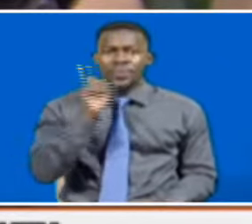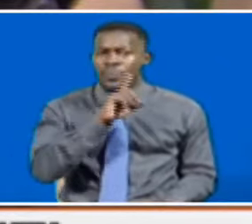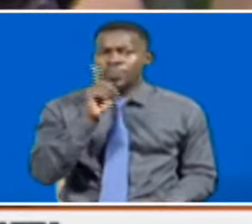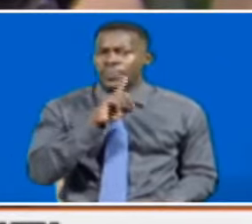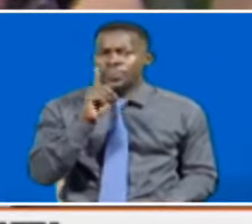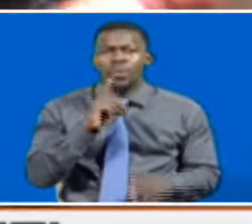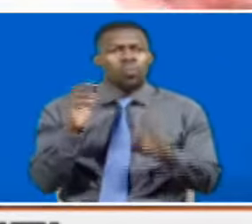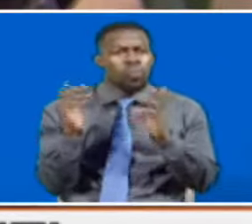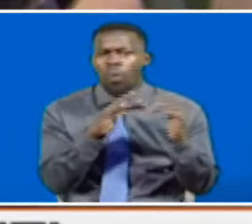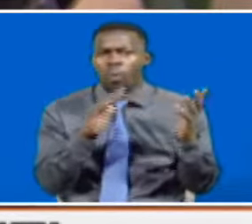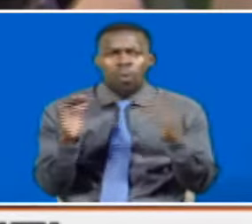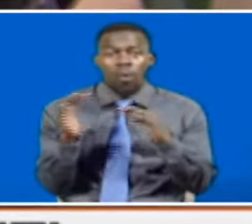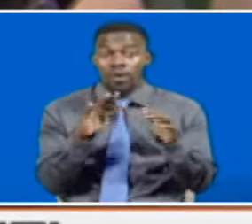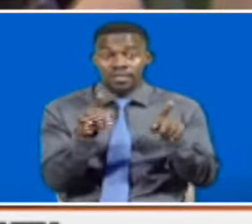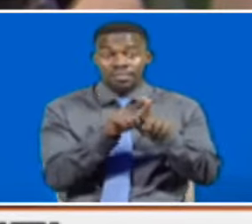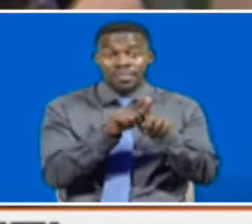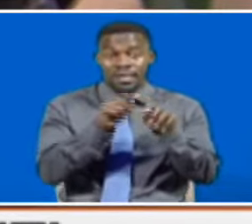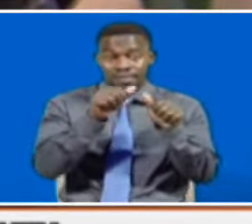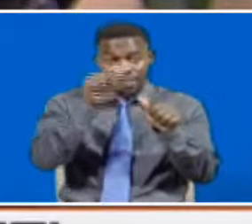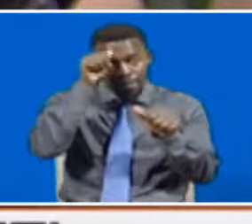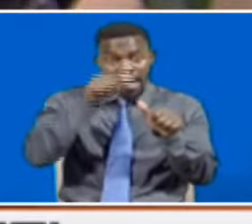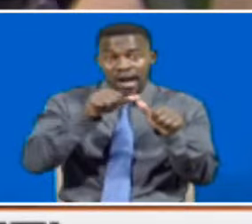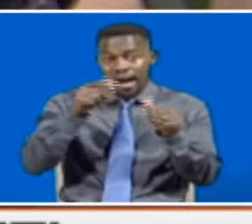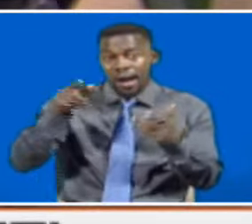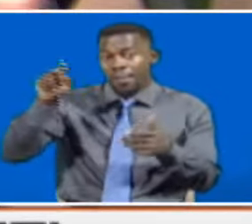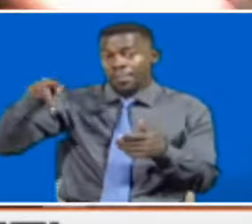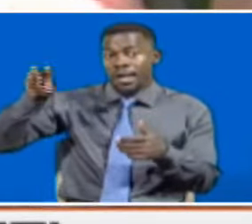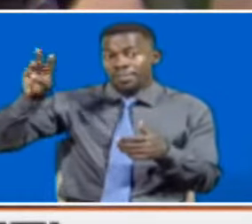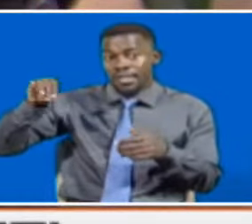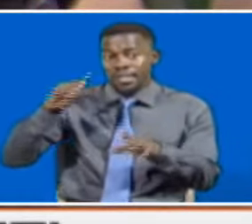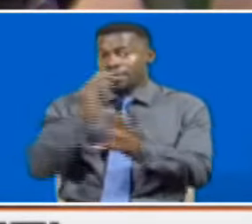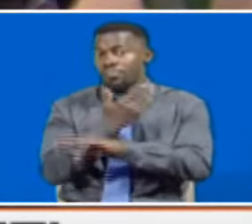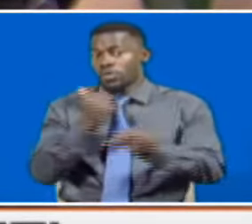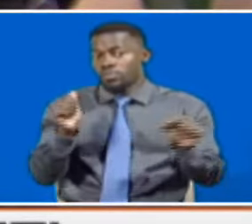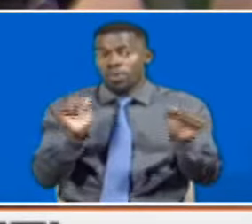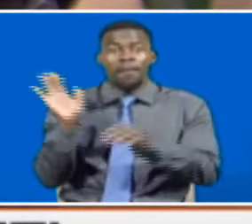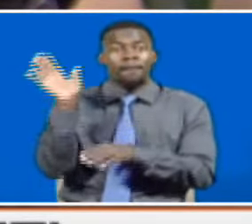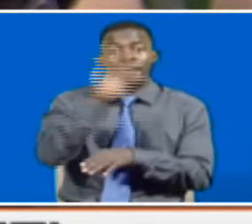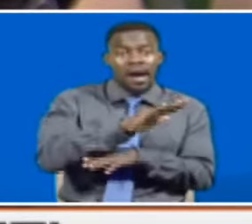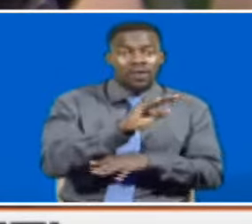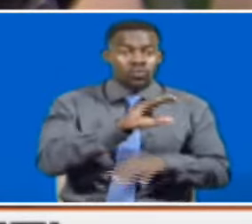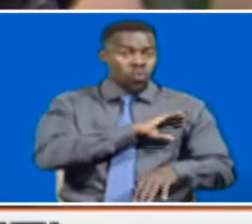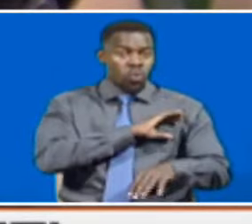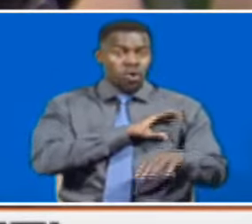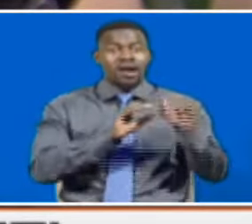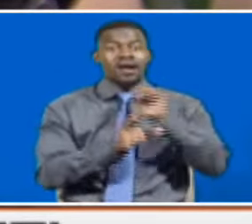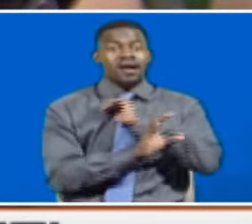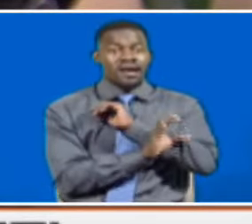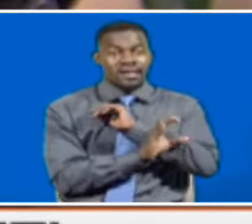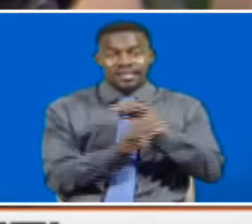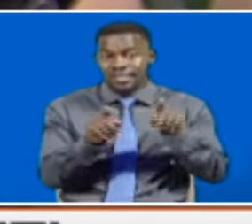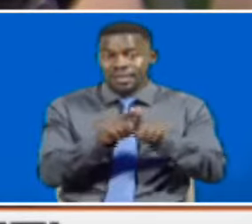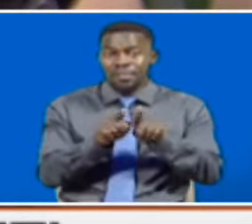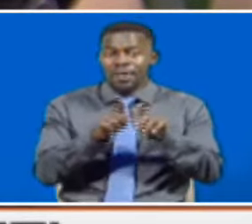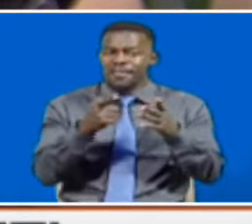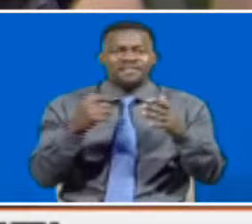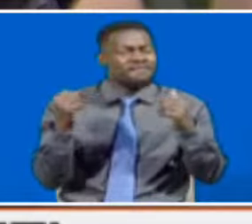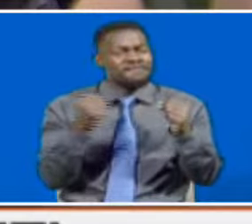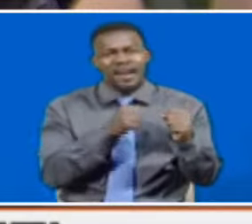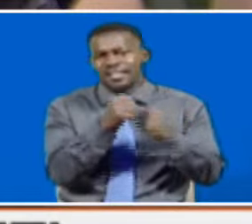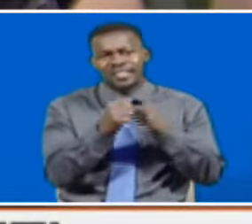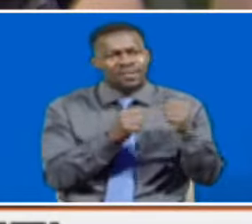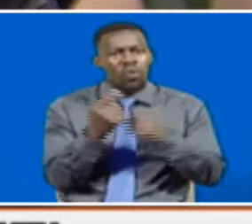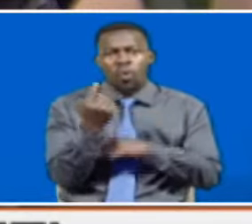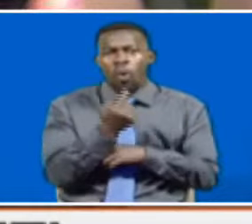wa Haiti kazuiliwa kurudi kwao. Hamna jeshi Haiti, polisi ndio wako, na wale polisi